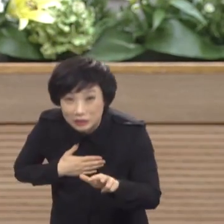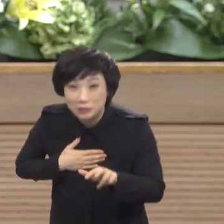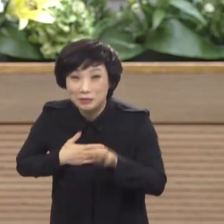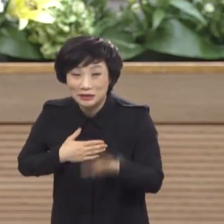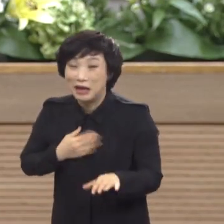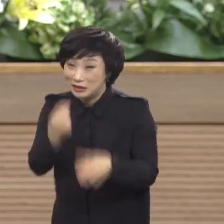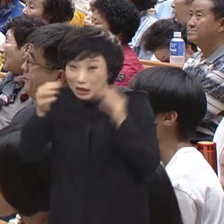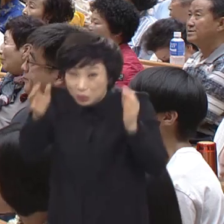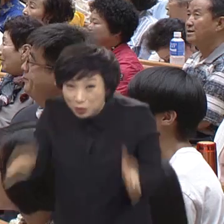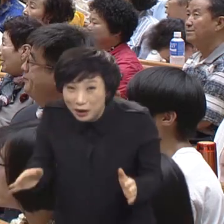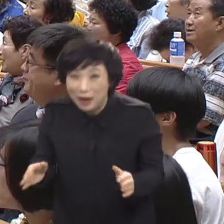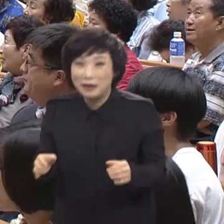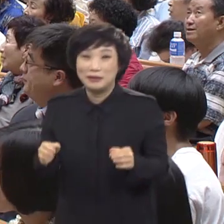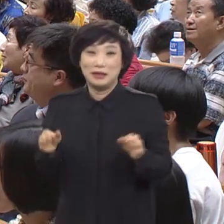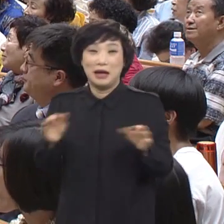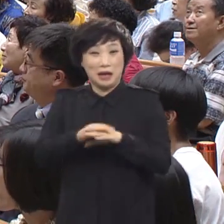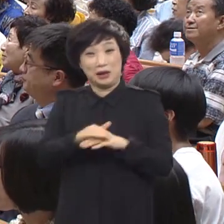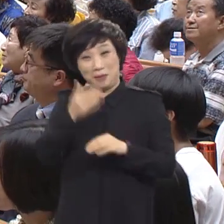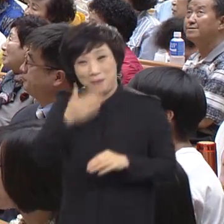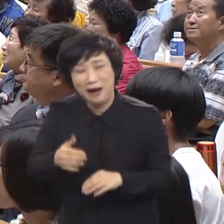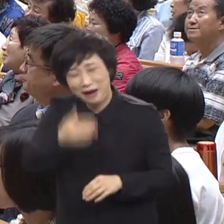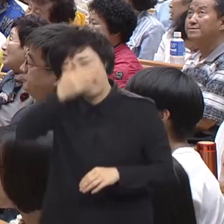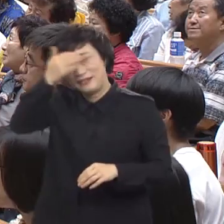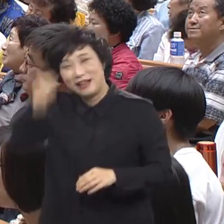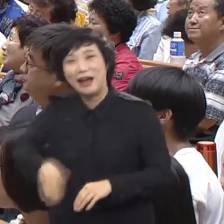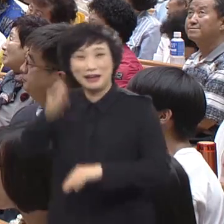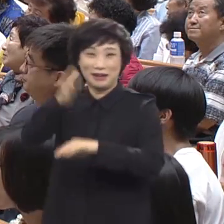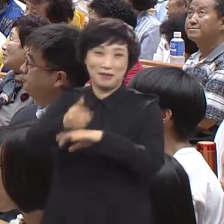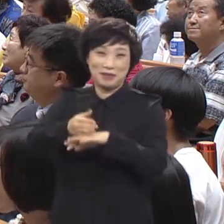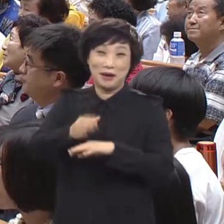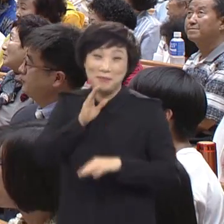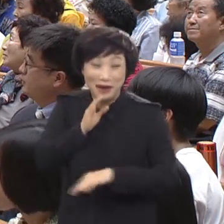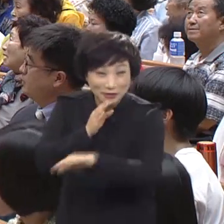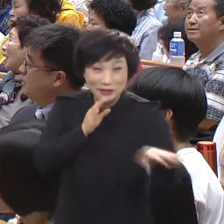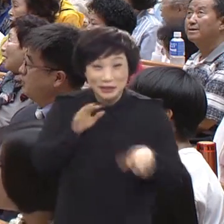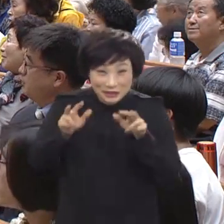있으니 감사하다. 되는 시대에 예수 만나서